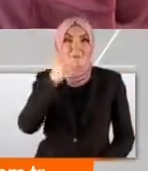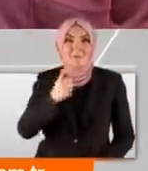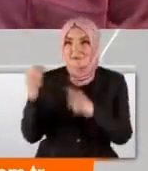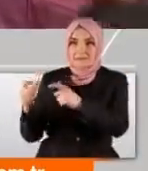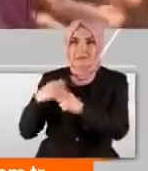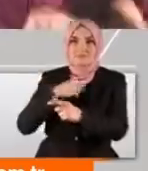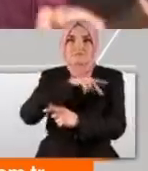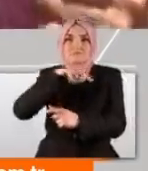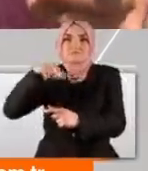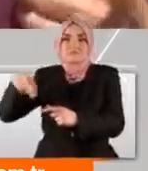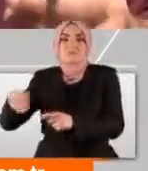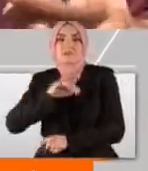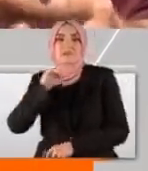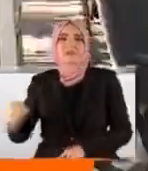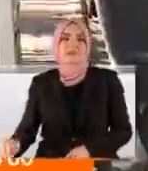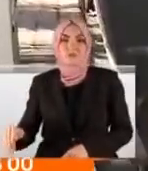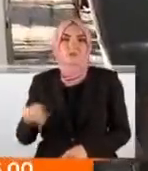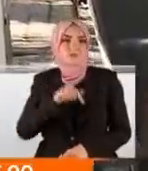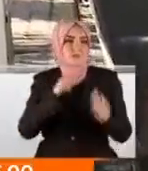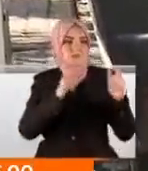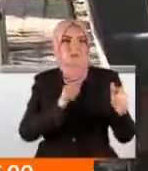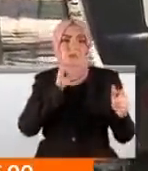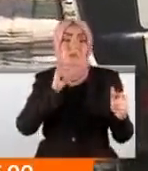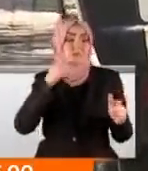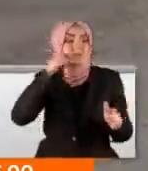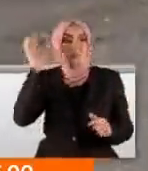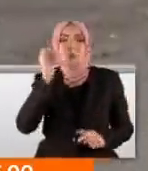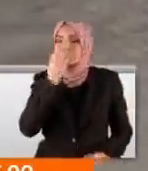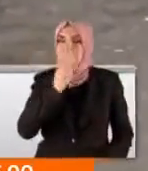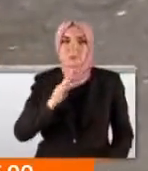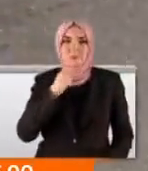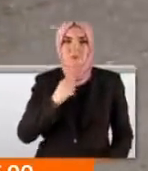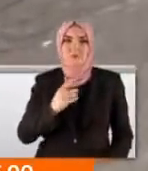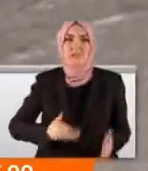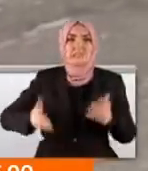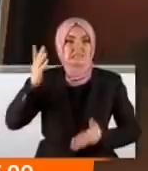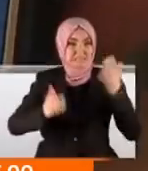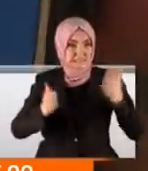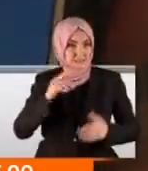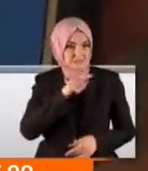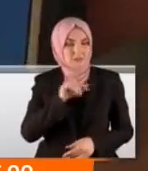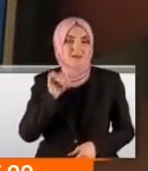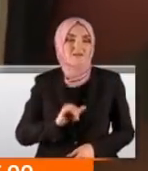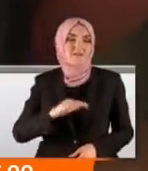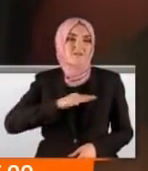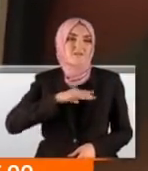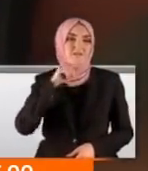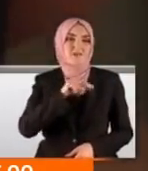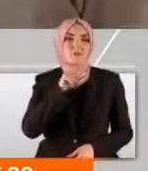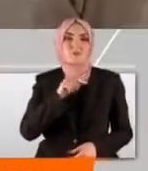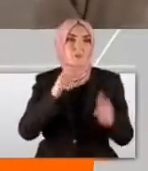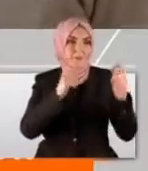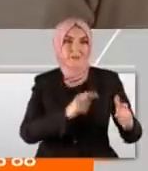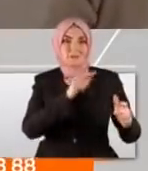ki buralarda. Telefon çekmiyor. Hiç çekmiyor. İsyanlarında haklılar. Çünkü bu mahallede uzunca bir zamandır cep telefonu